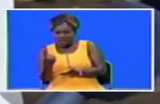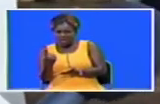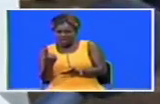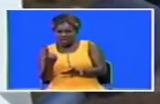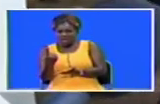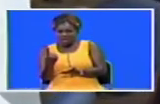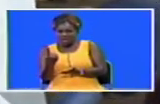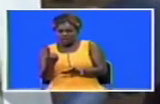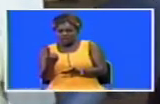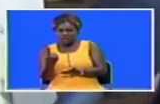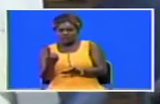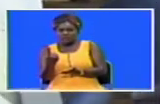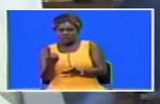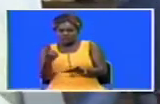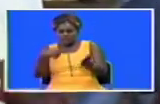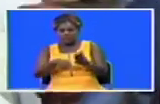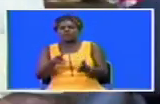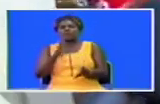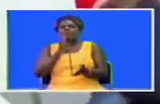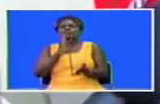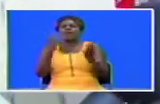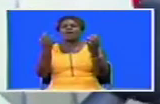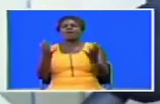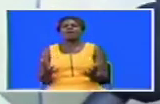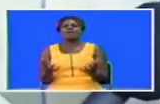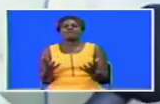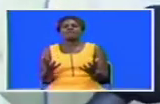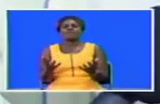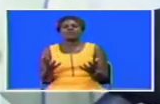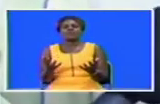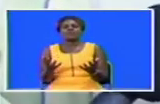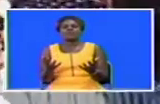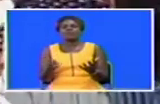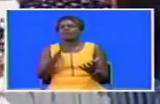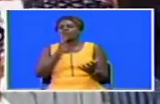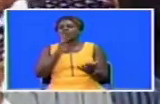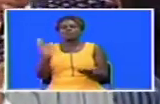sasa mtu akitaka ameingia maji ana mzito sana, hiyo moja yakaa hivyo.